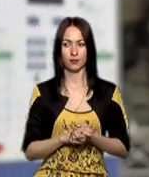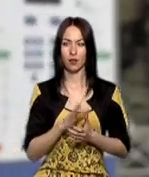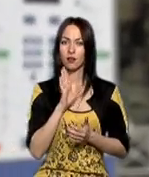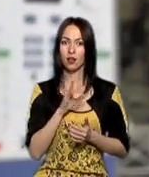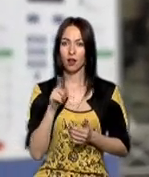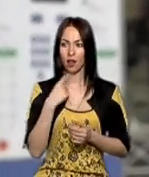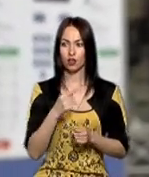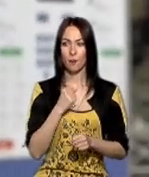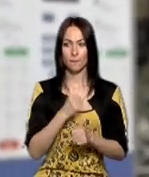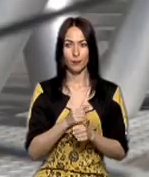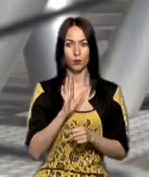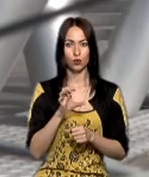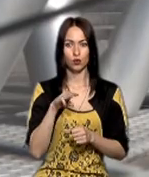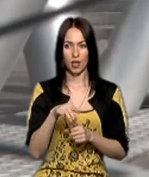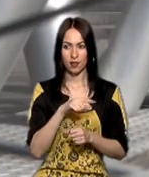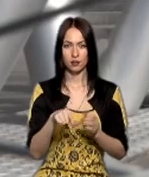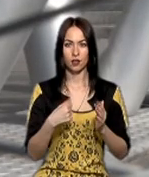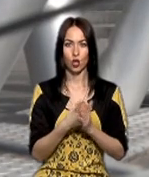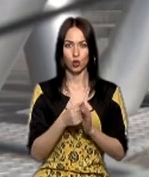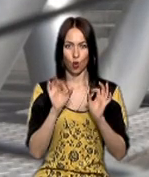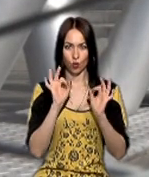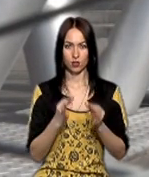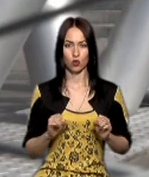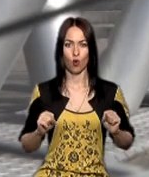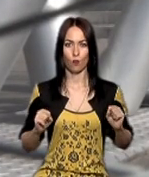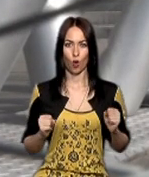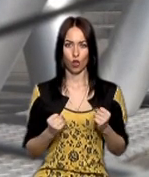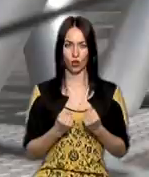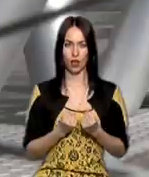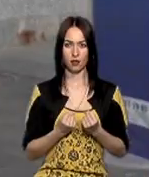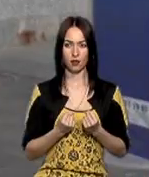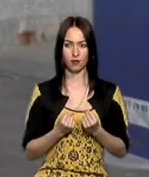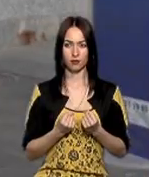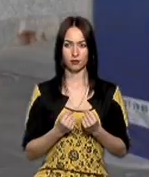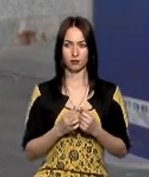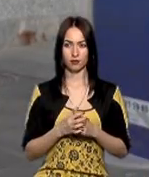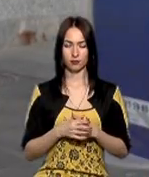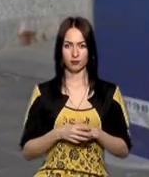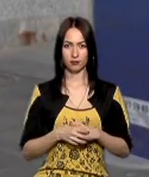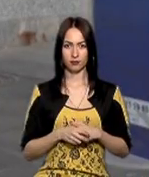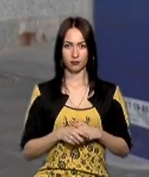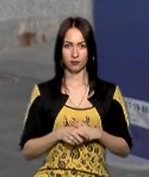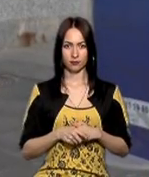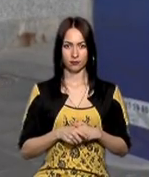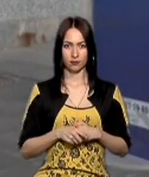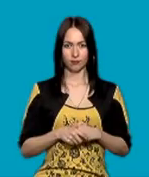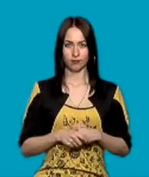каже, працюватимуть станції до осіннього похолодання. Олександра Новосел та Антон Деркач. Новини на Суспільному.